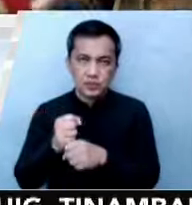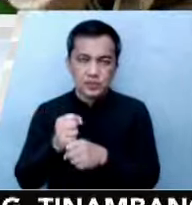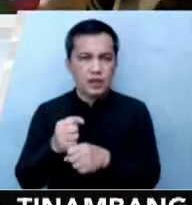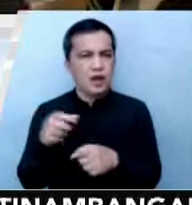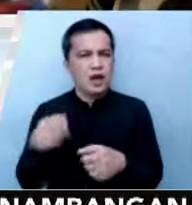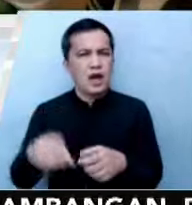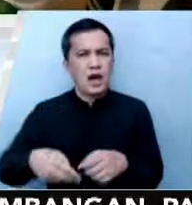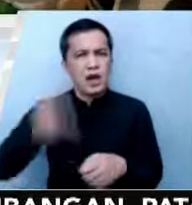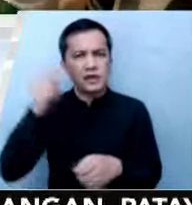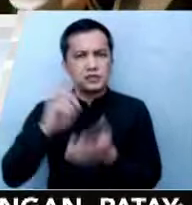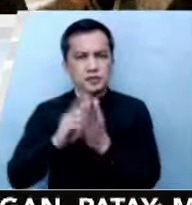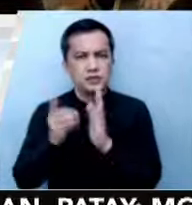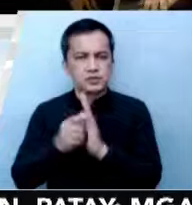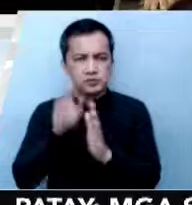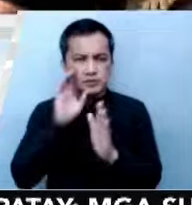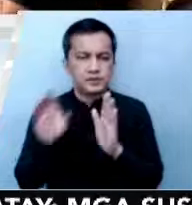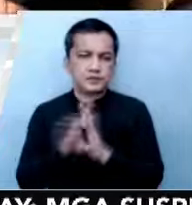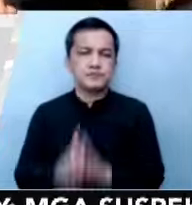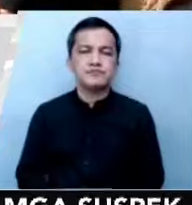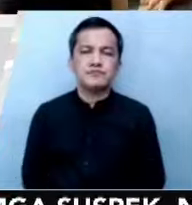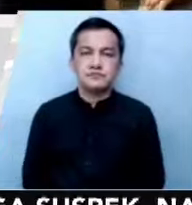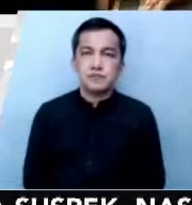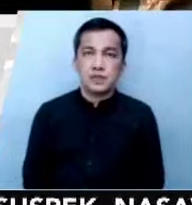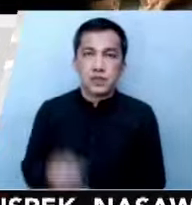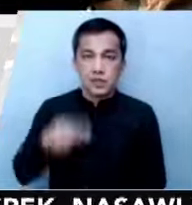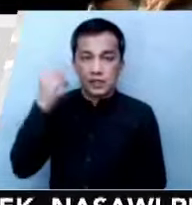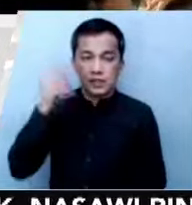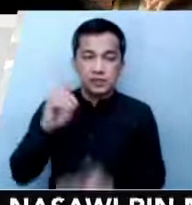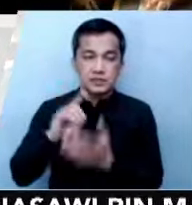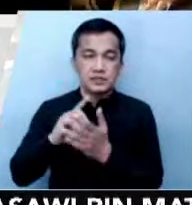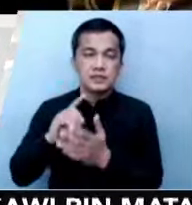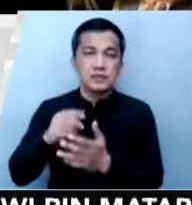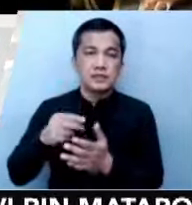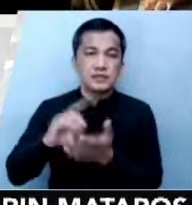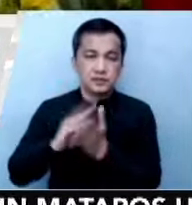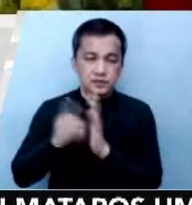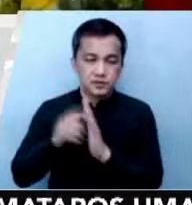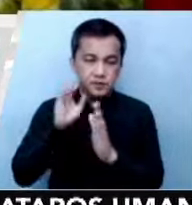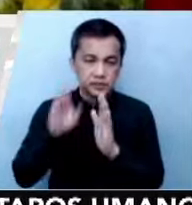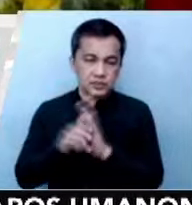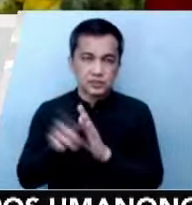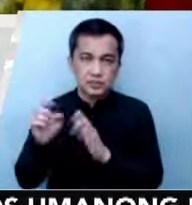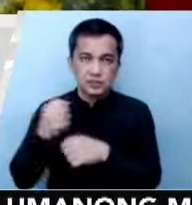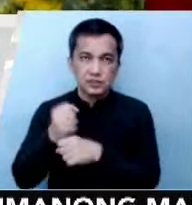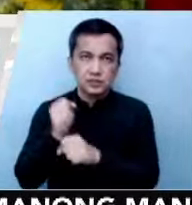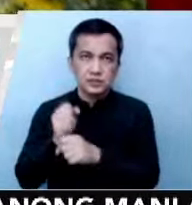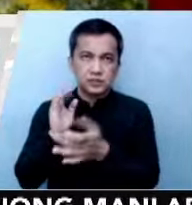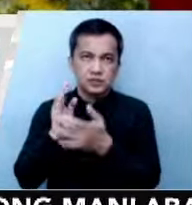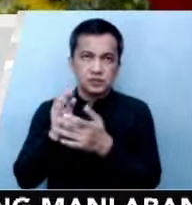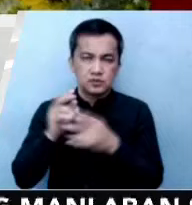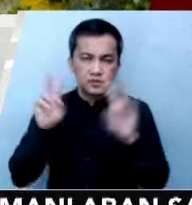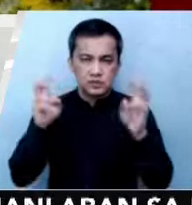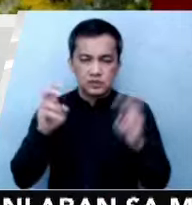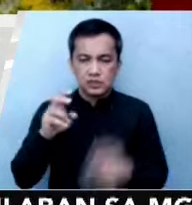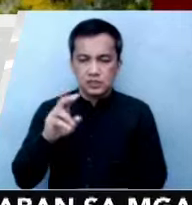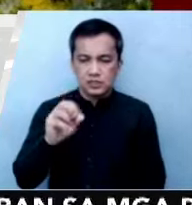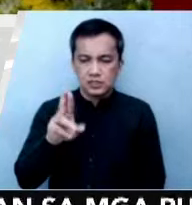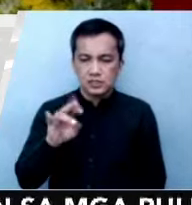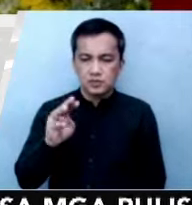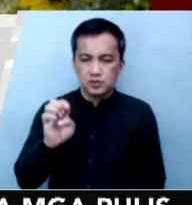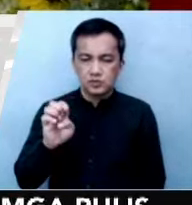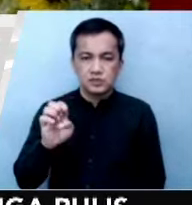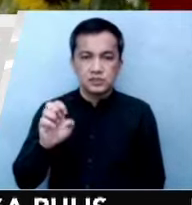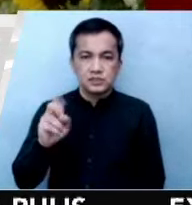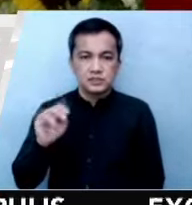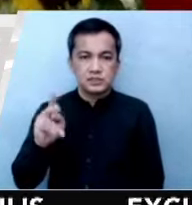mga satellite images natin, sila ay mga produkto ng isang teknolohiya na tinatawag natin na remote sensing. Kumukuha ka ng impormasyon